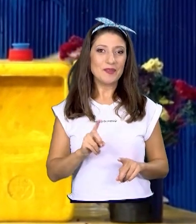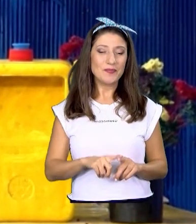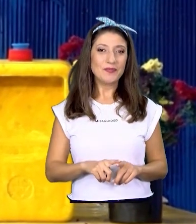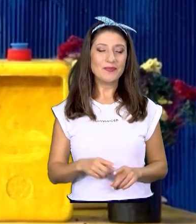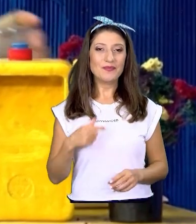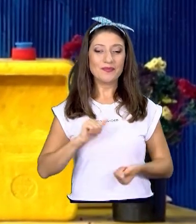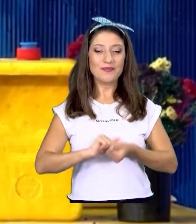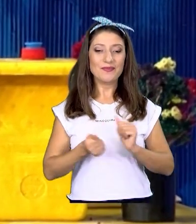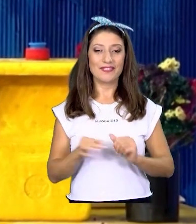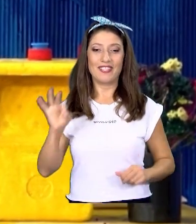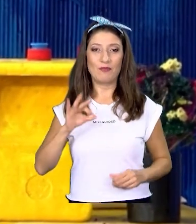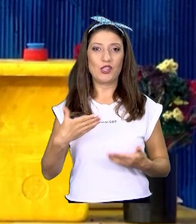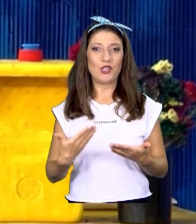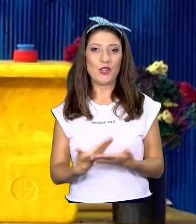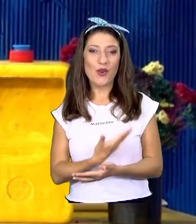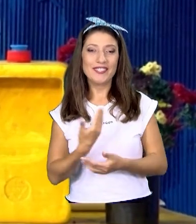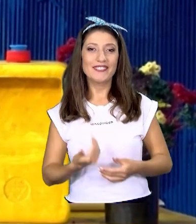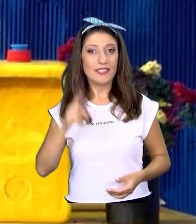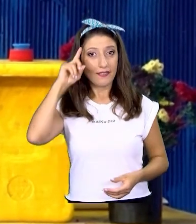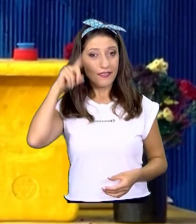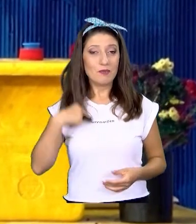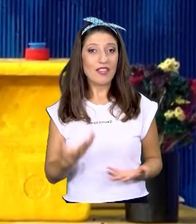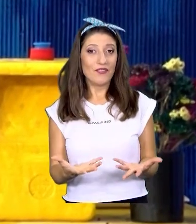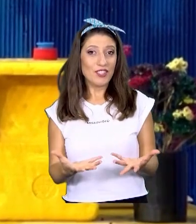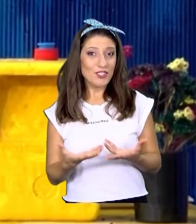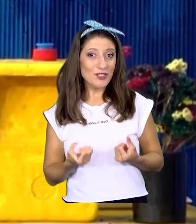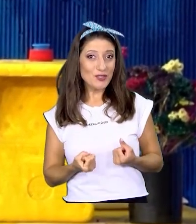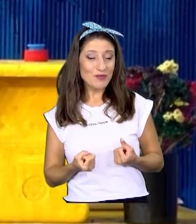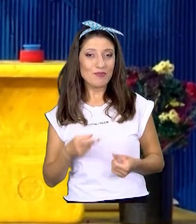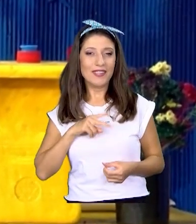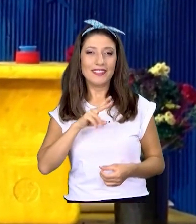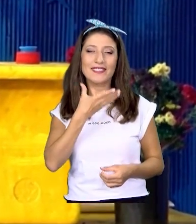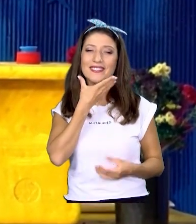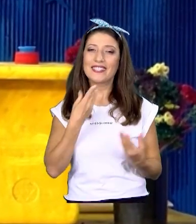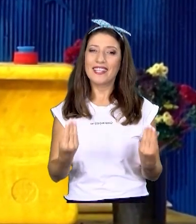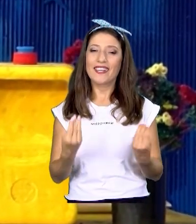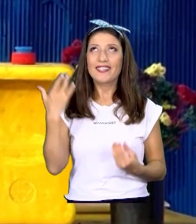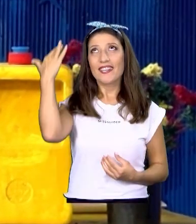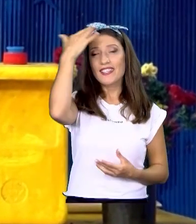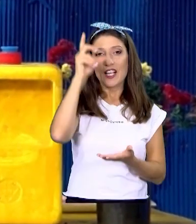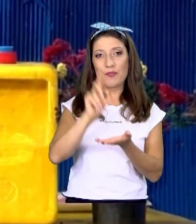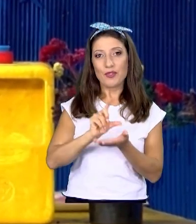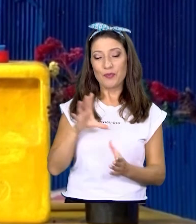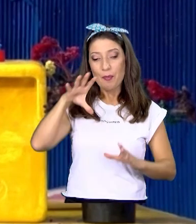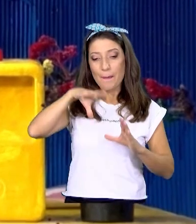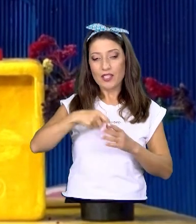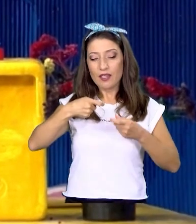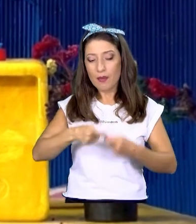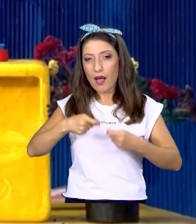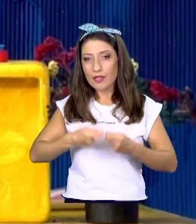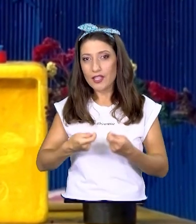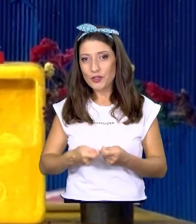դա հերթական անգամ անելու համար նորից, ինչպես հայտնի է, վերցնում ենք մեր գեղեցիկ դեսերական բաժակը, նրա